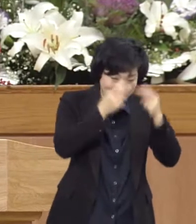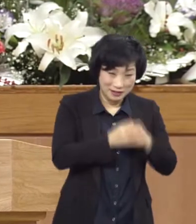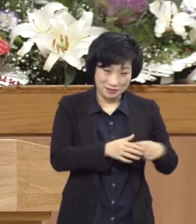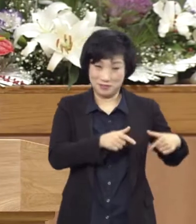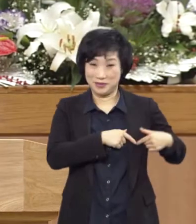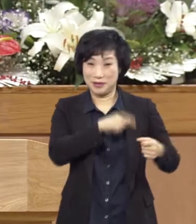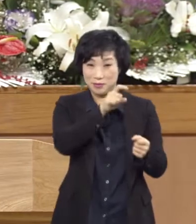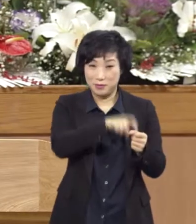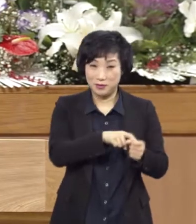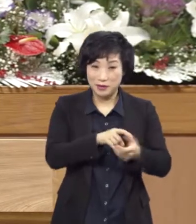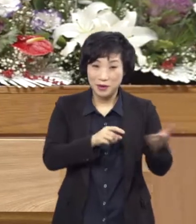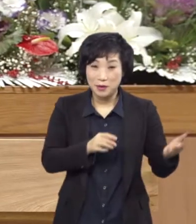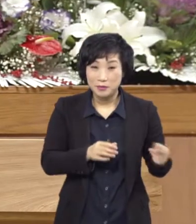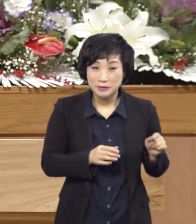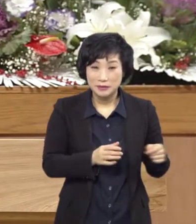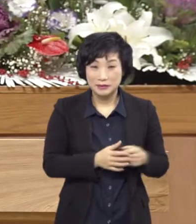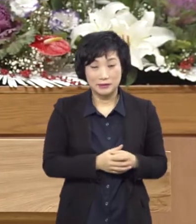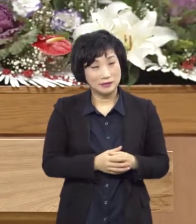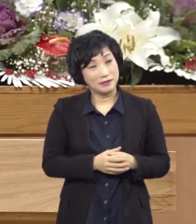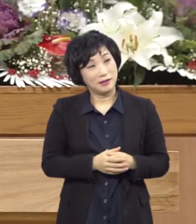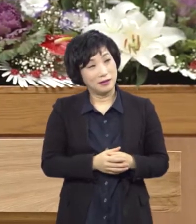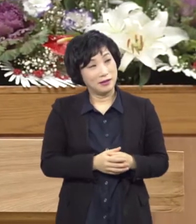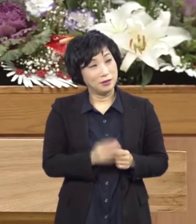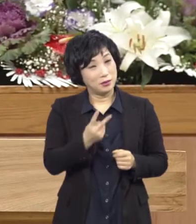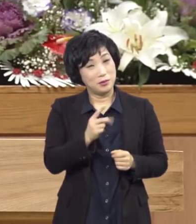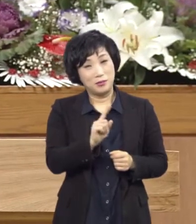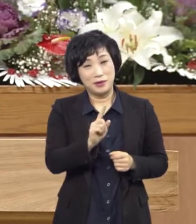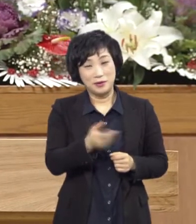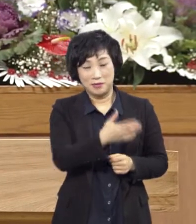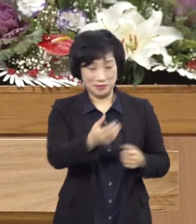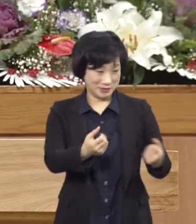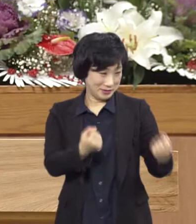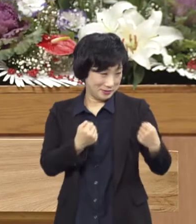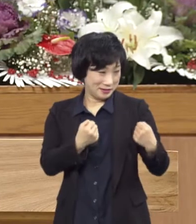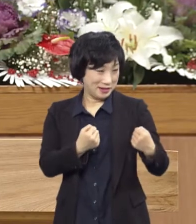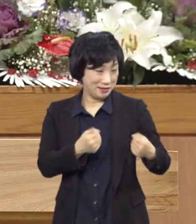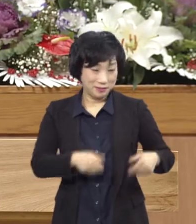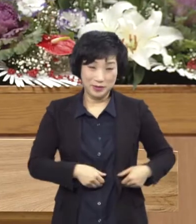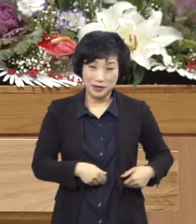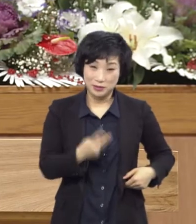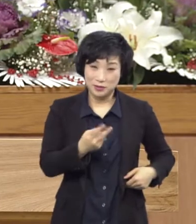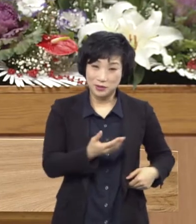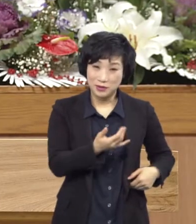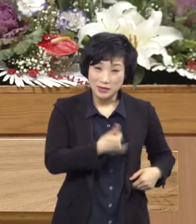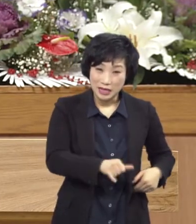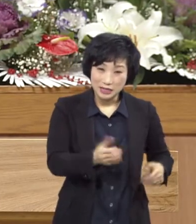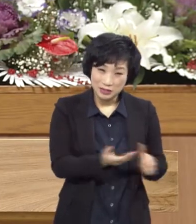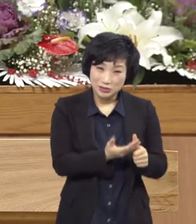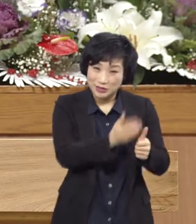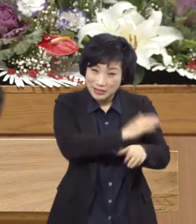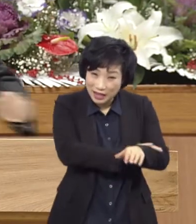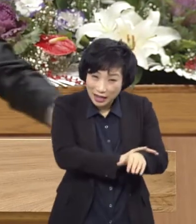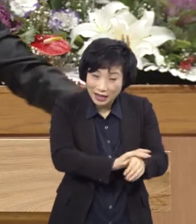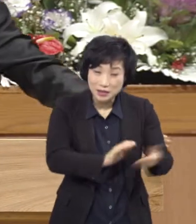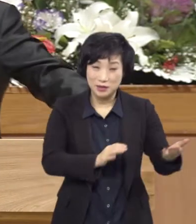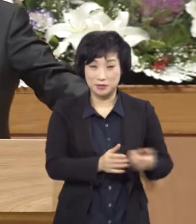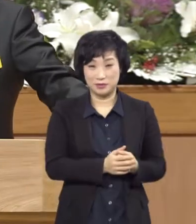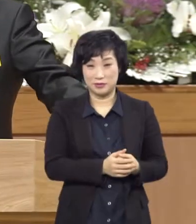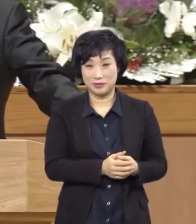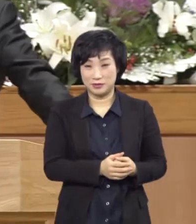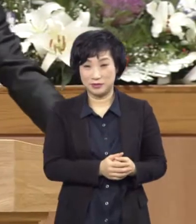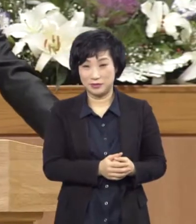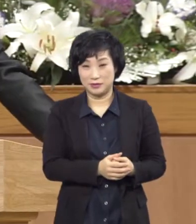찾아 아 건강해야 된다 건강 찾아 자식 잘 키워야 된다 자식 잘 키워